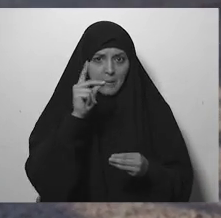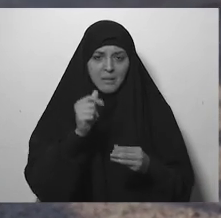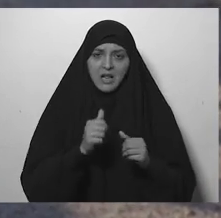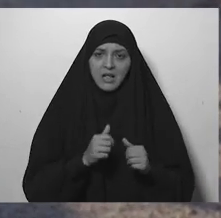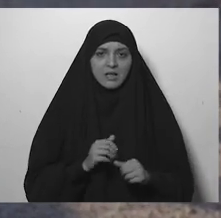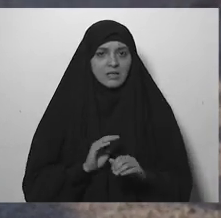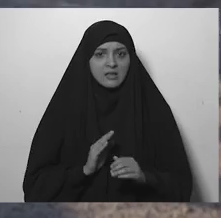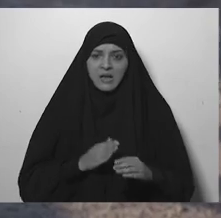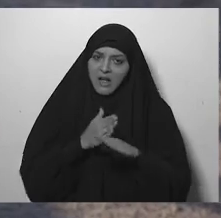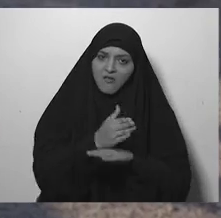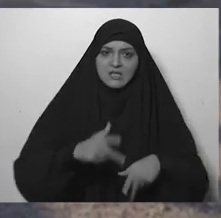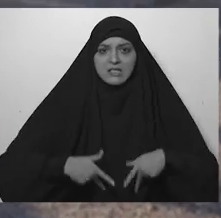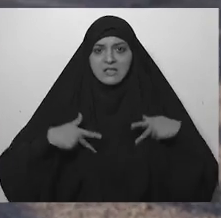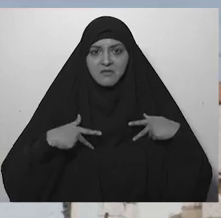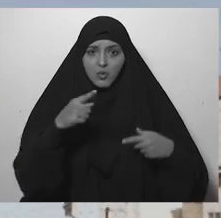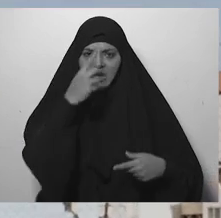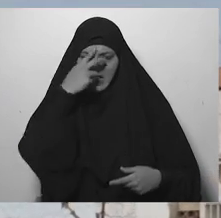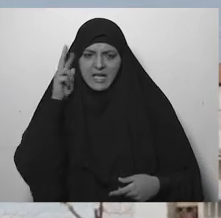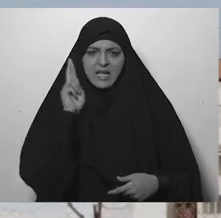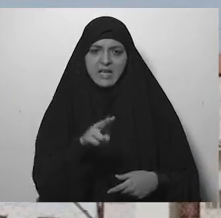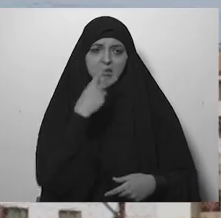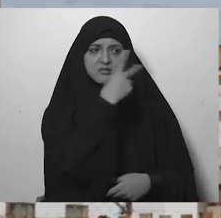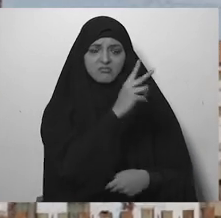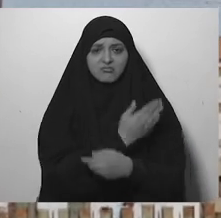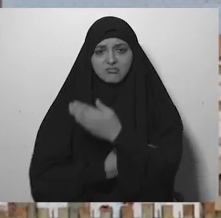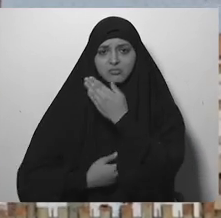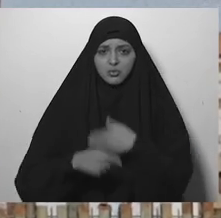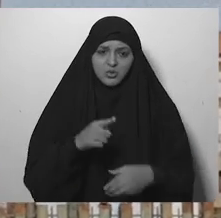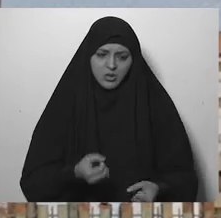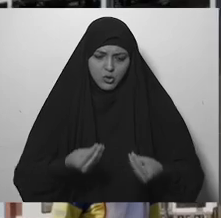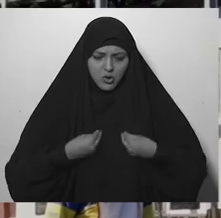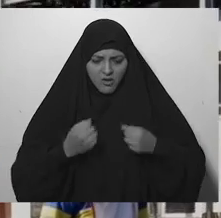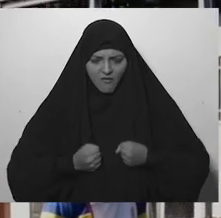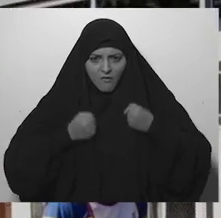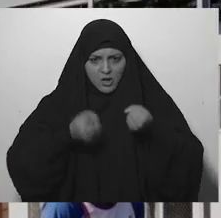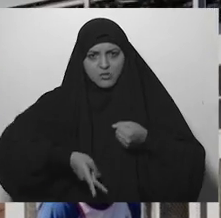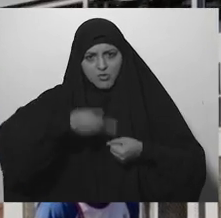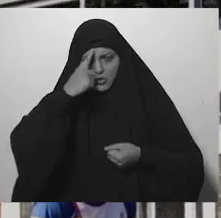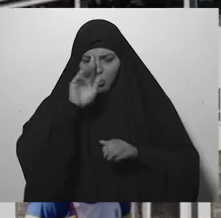ses études. Je pense qu'il a réalisé que son handicap peut être une force pour lui.